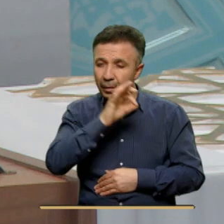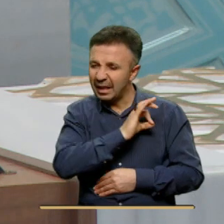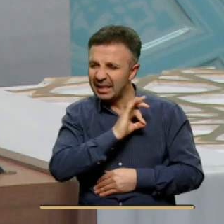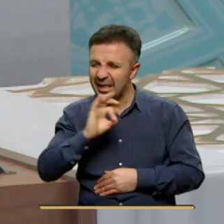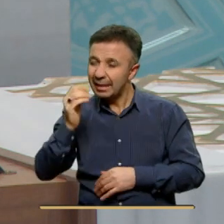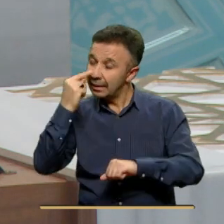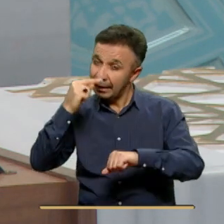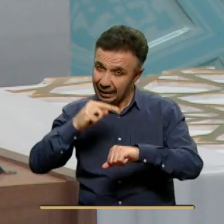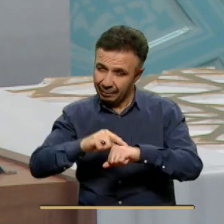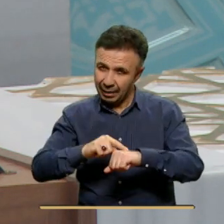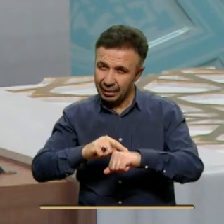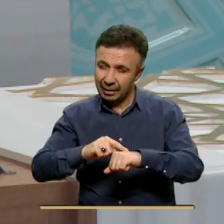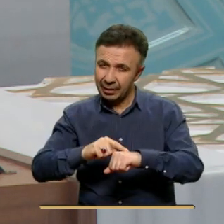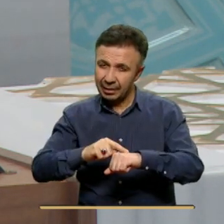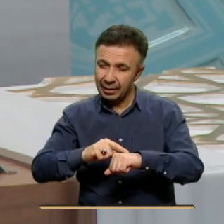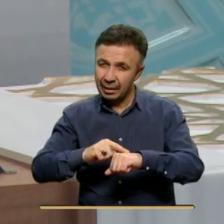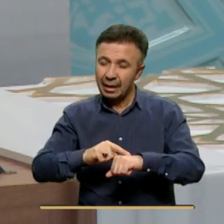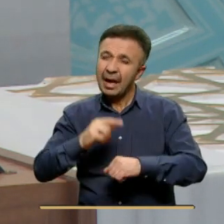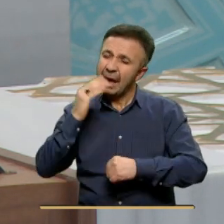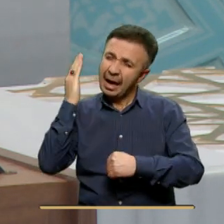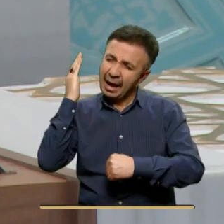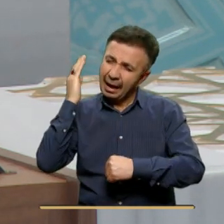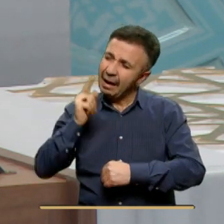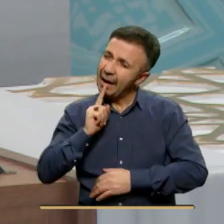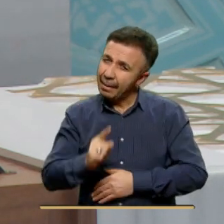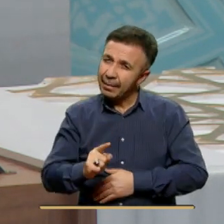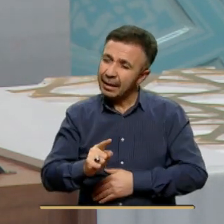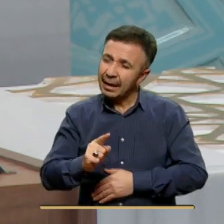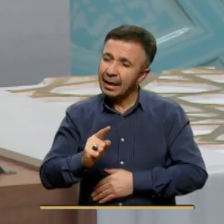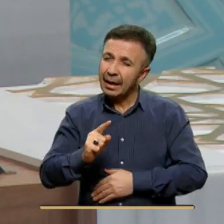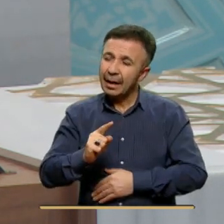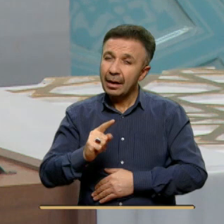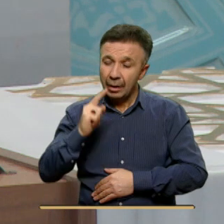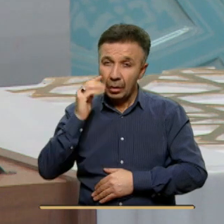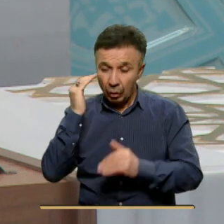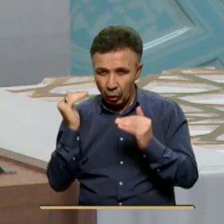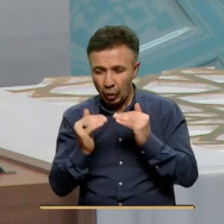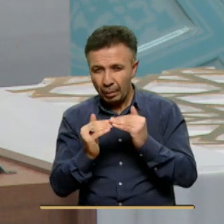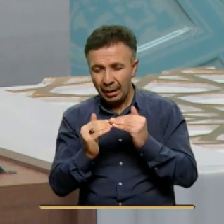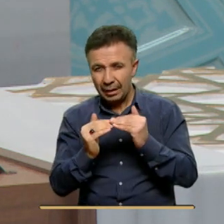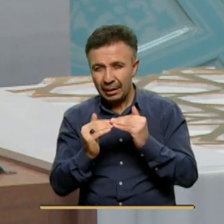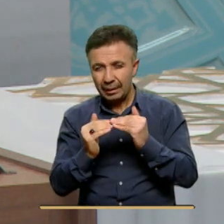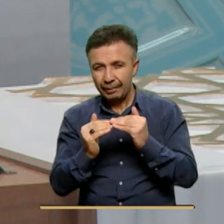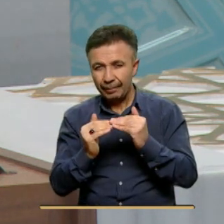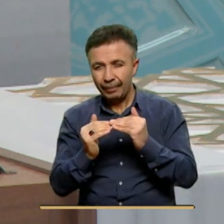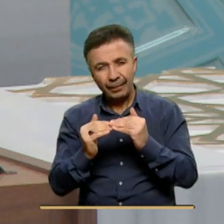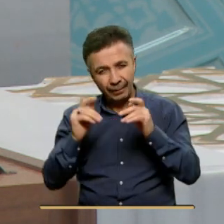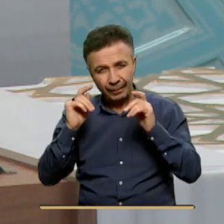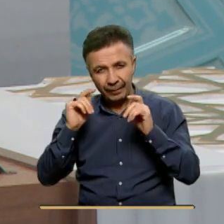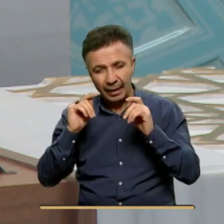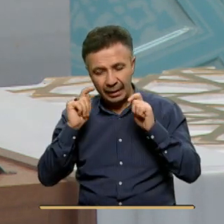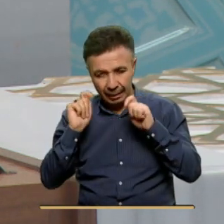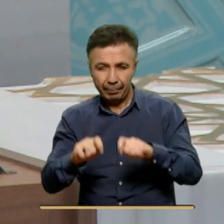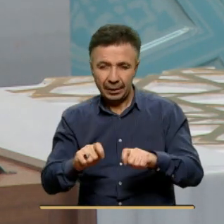etmek, itaat etmek ve bu imanın gereklerini ihlasla yerine getirmektir.